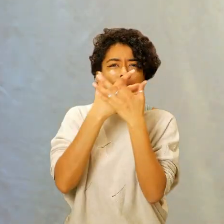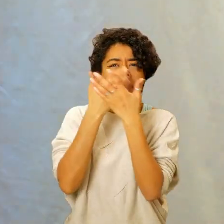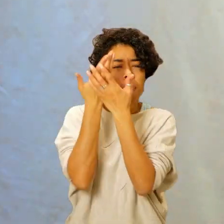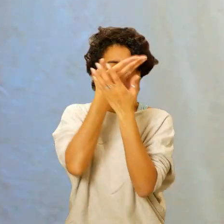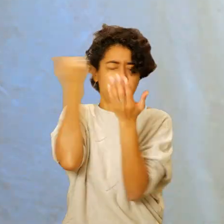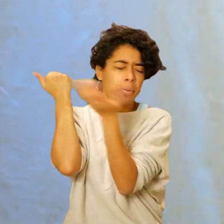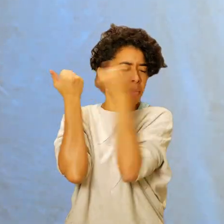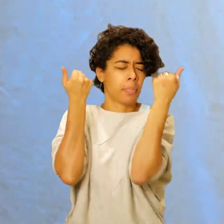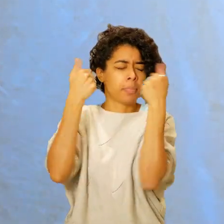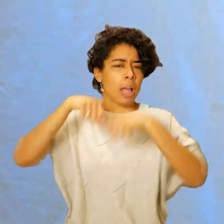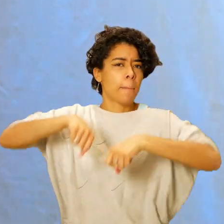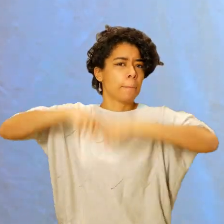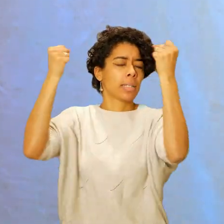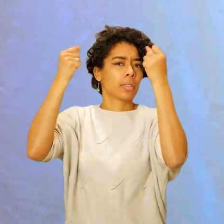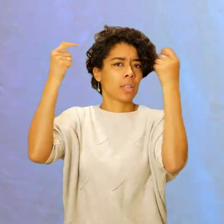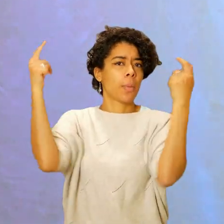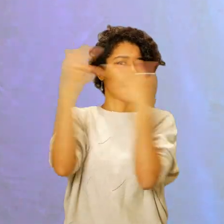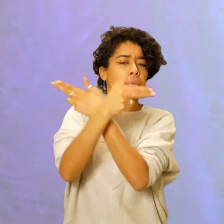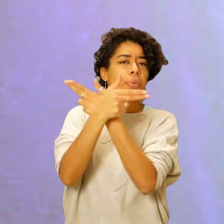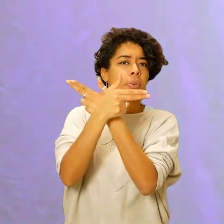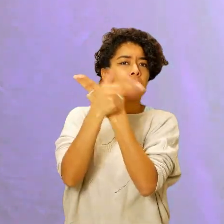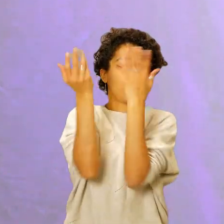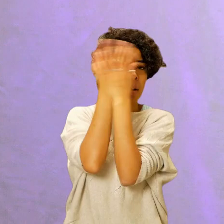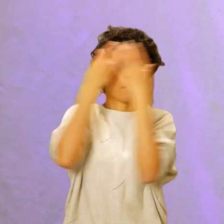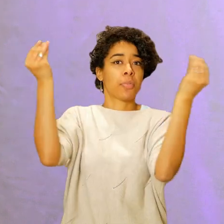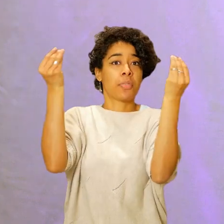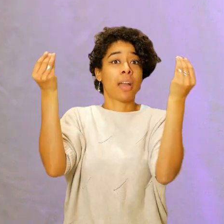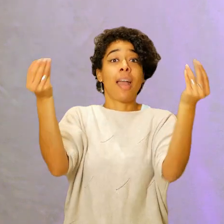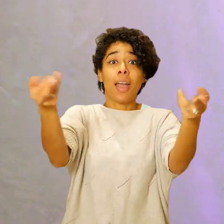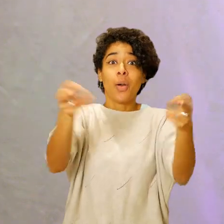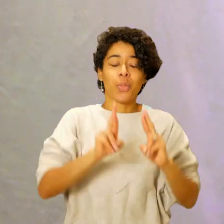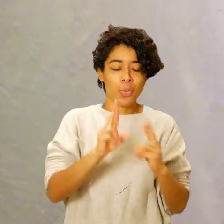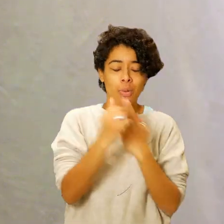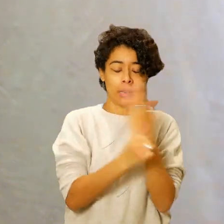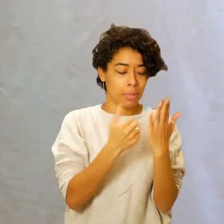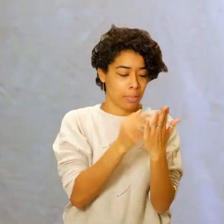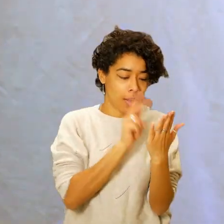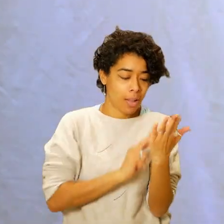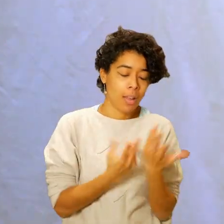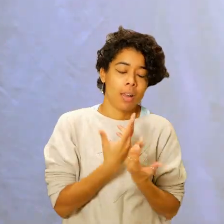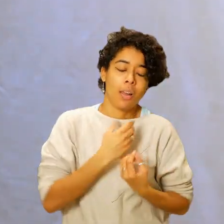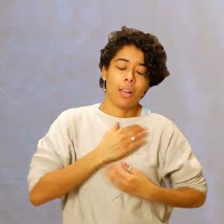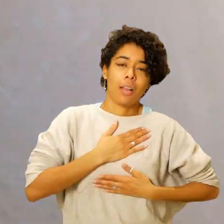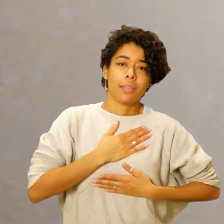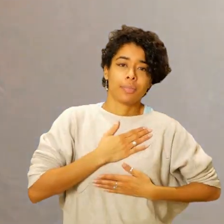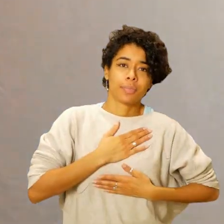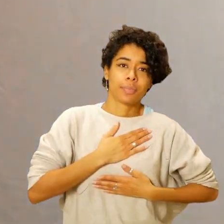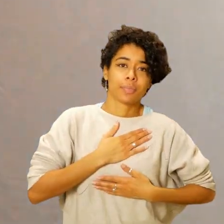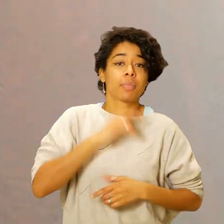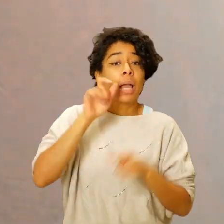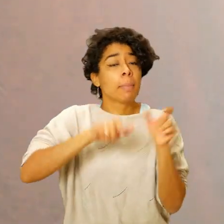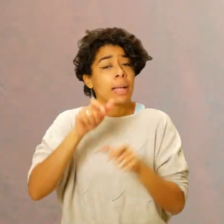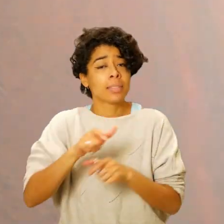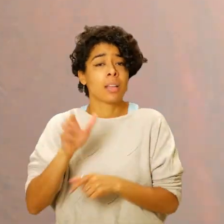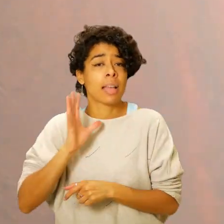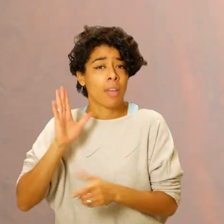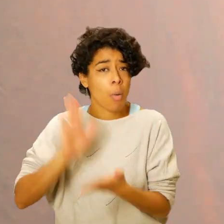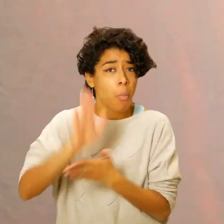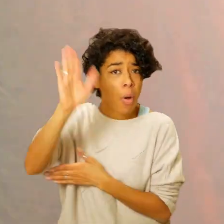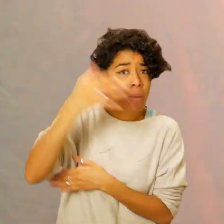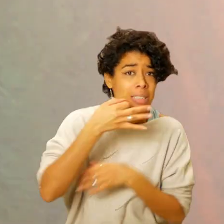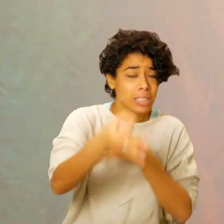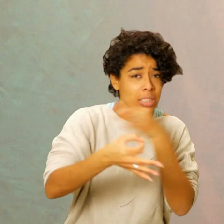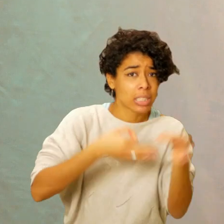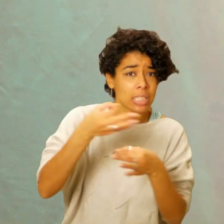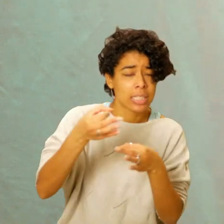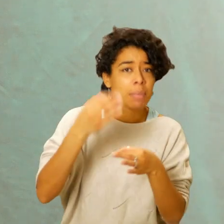maintenant brisés dans le nom de Jésus, et que la parole de Dieu revienne dans ton cœur. Je vais prier pour tous ceux qui ont eu des promesses de Dieu, et